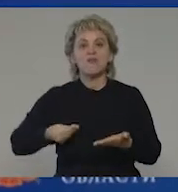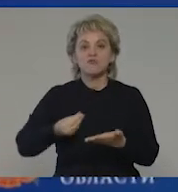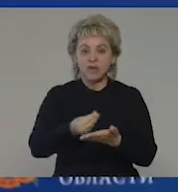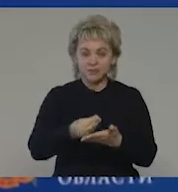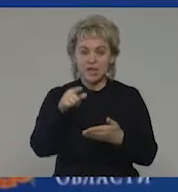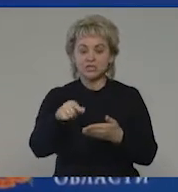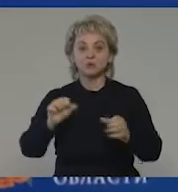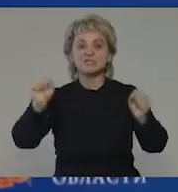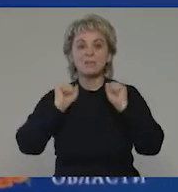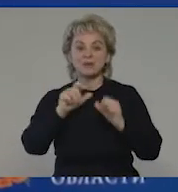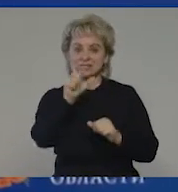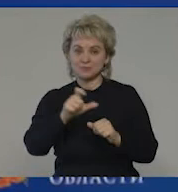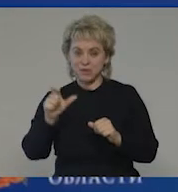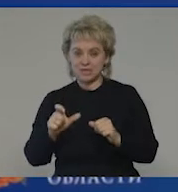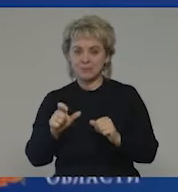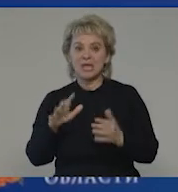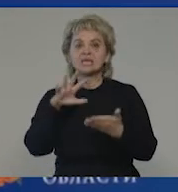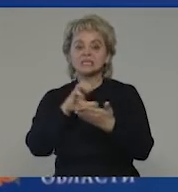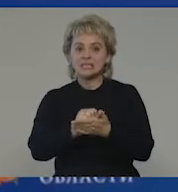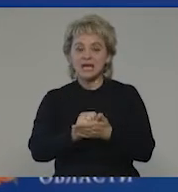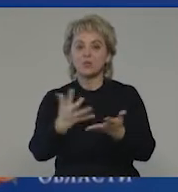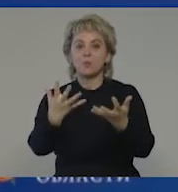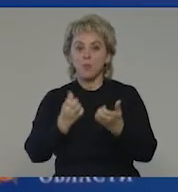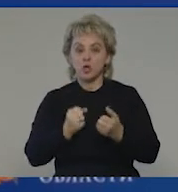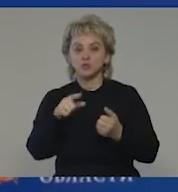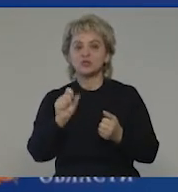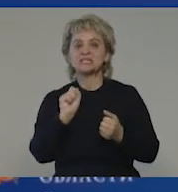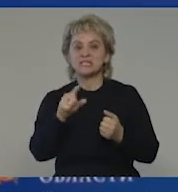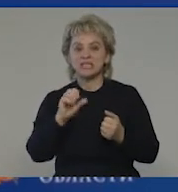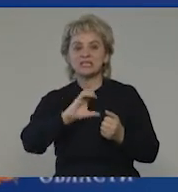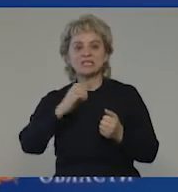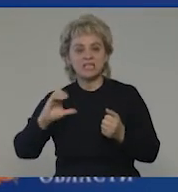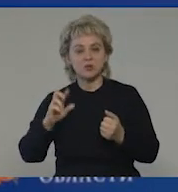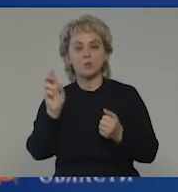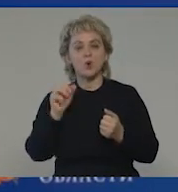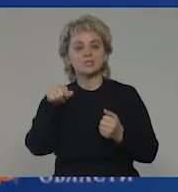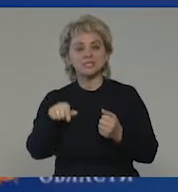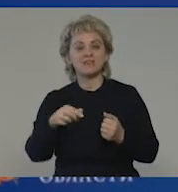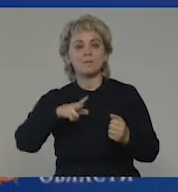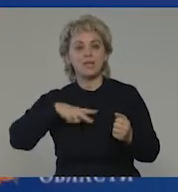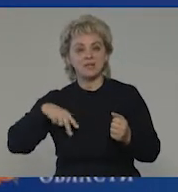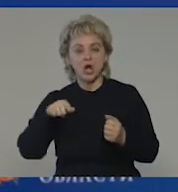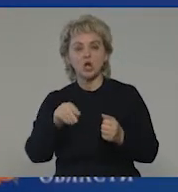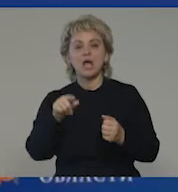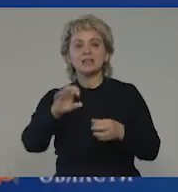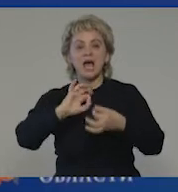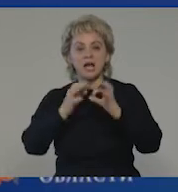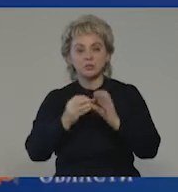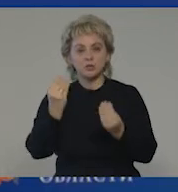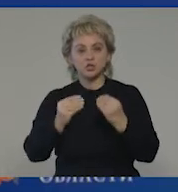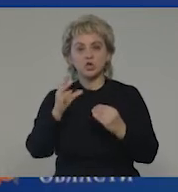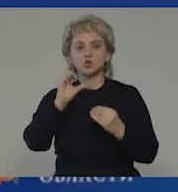выплату спортсменам, занявшим, получившим золотые, серебряные, бронзовые медали на Олимпийских